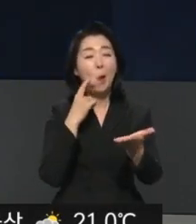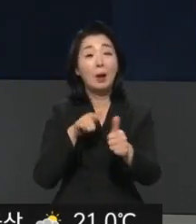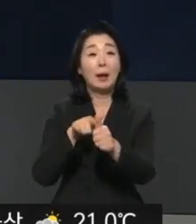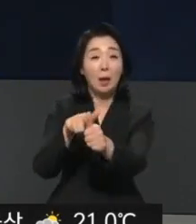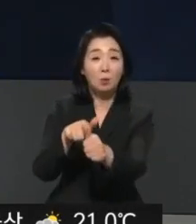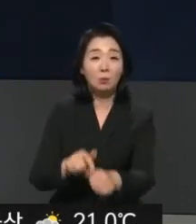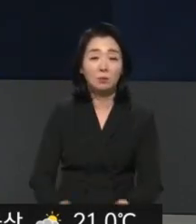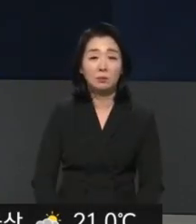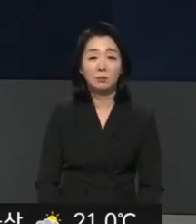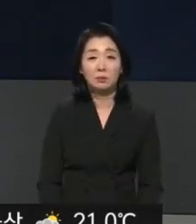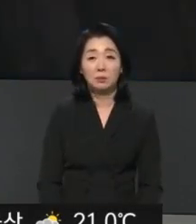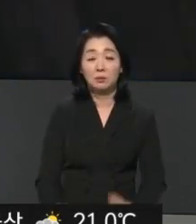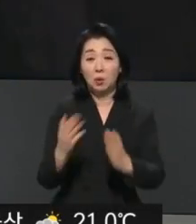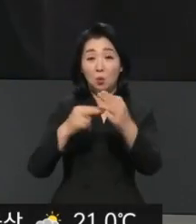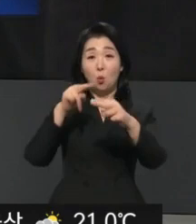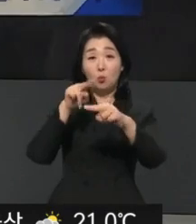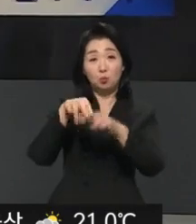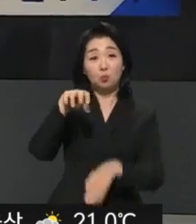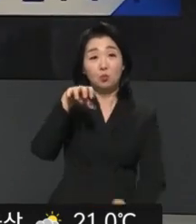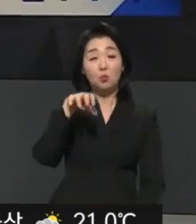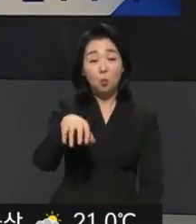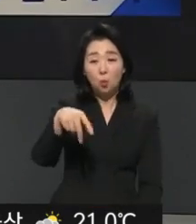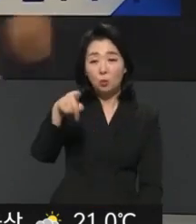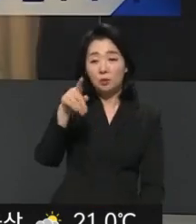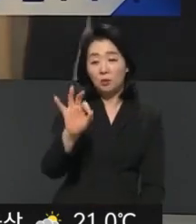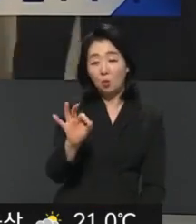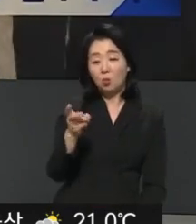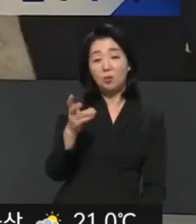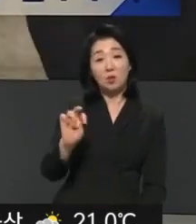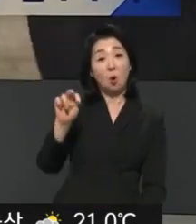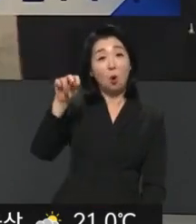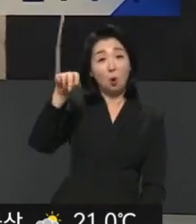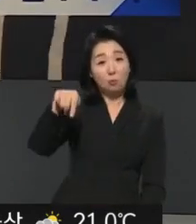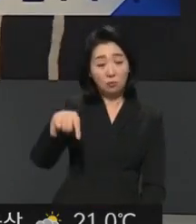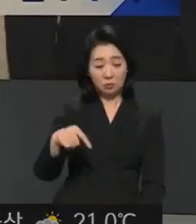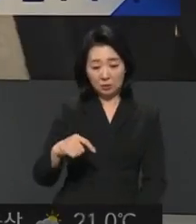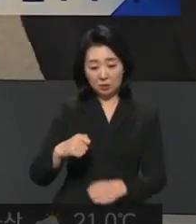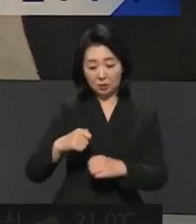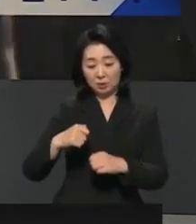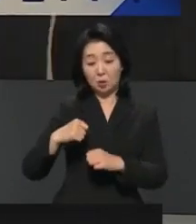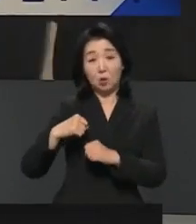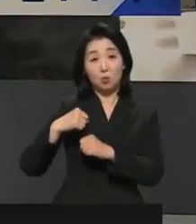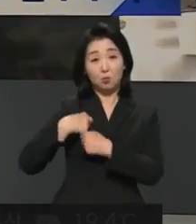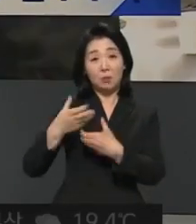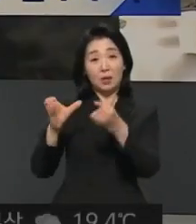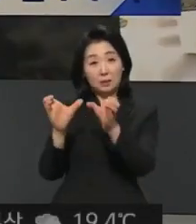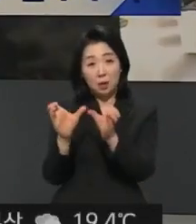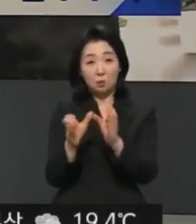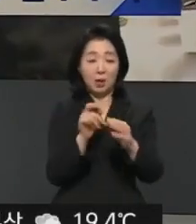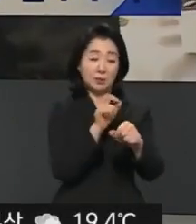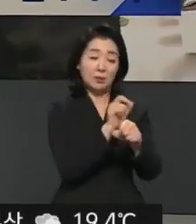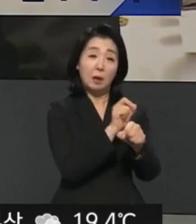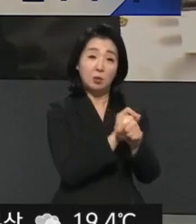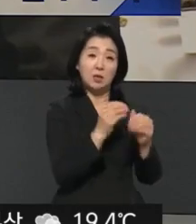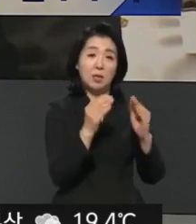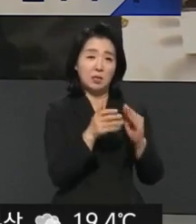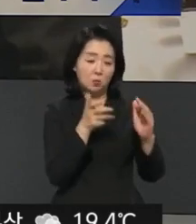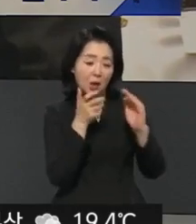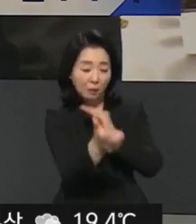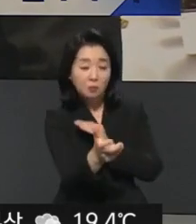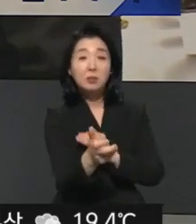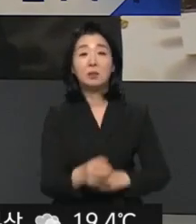공수처가 송영부 전 국방장관의 자택과 사무실, 국방부에 대한 압수수색에 들어갔습니다. 송 전